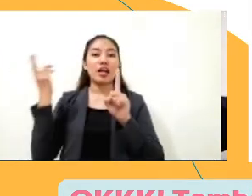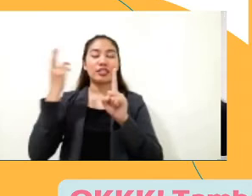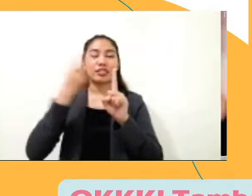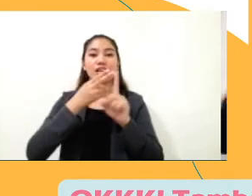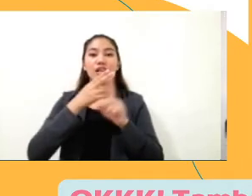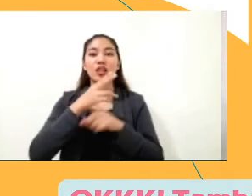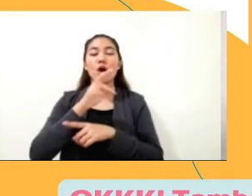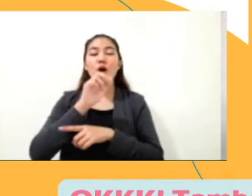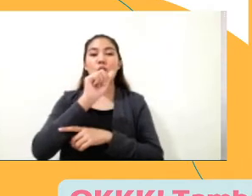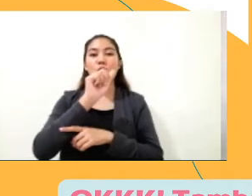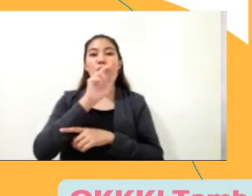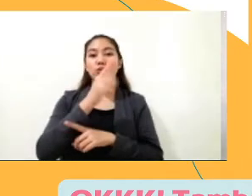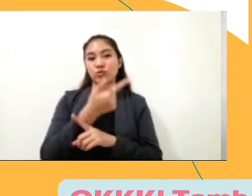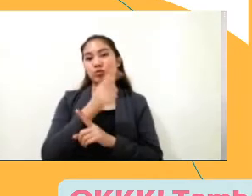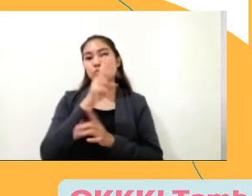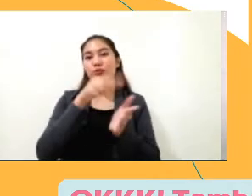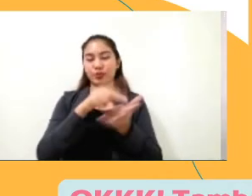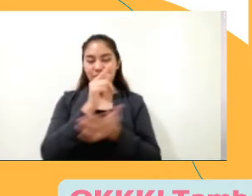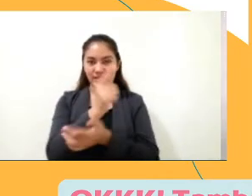na ba tayo para sa episode 8?